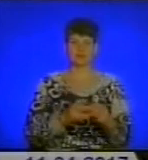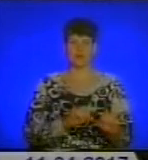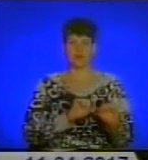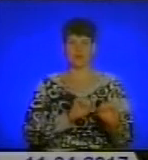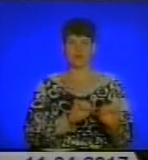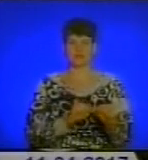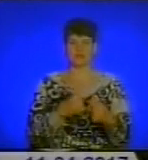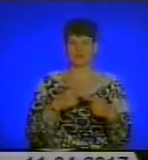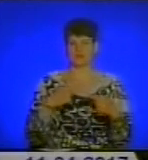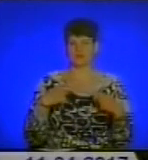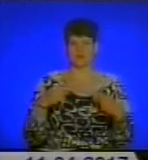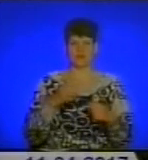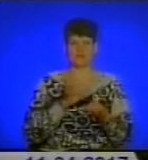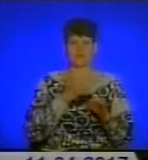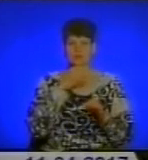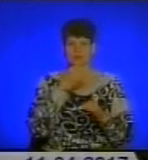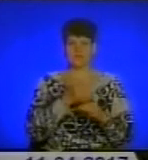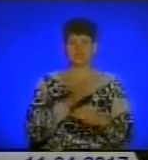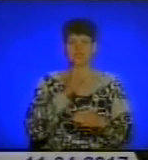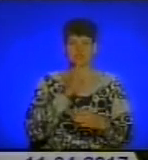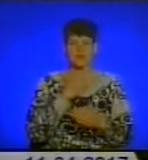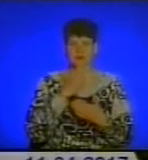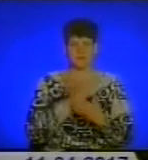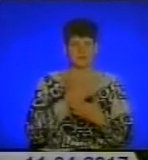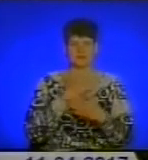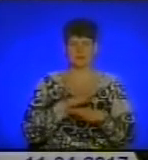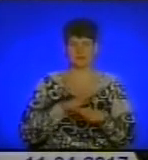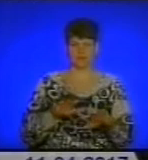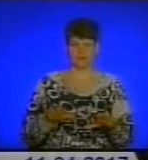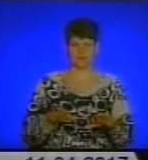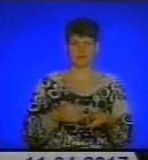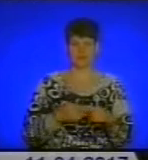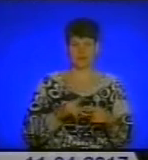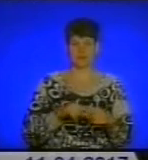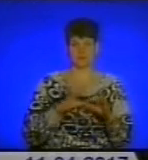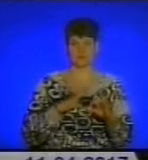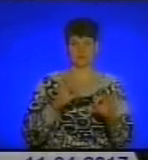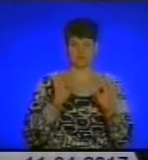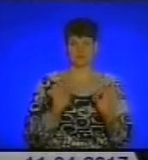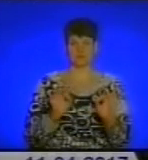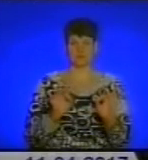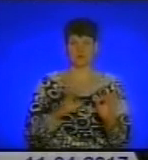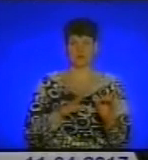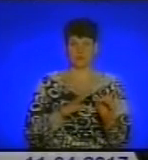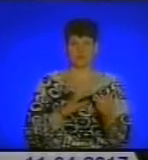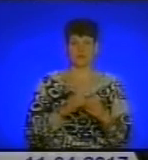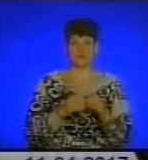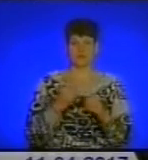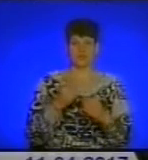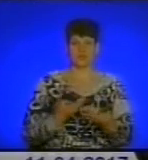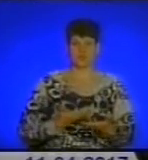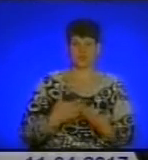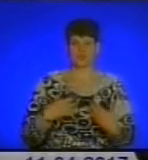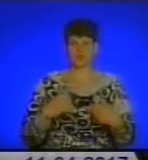будь-якої відповідальності, я думаю, що потерпіла нести не буде. Тобто дії були правомірні і була загроза їх життю і здоров'ю,